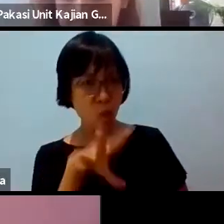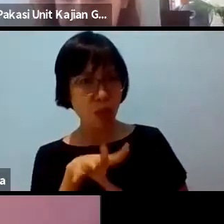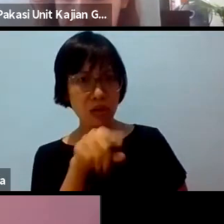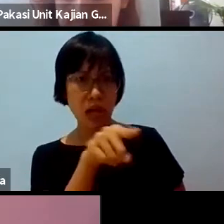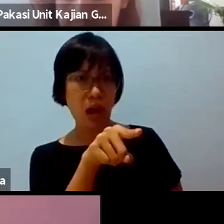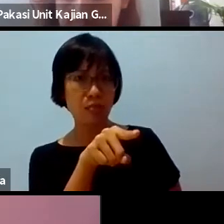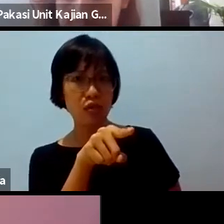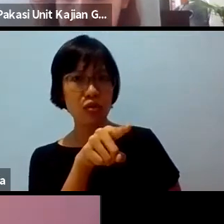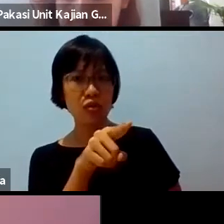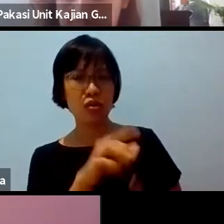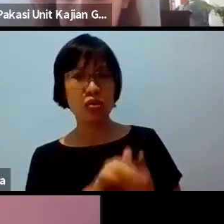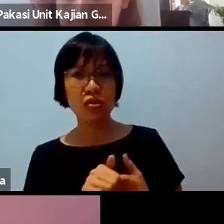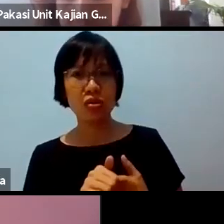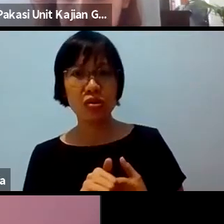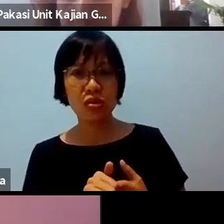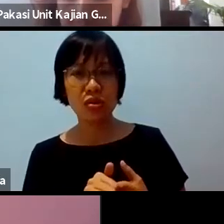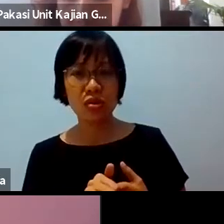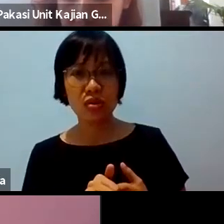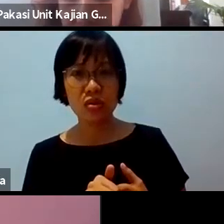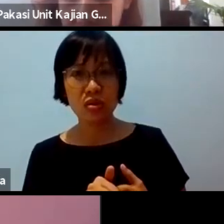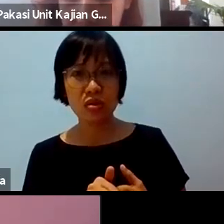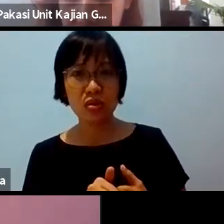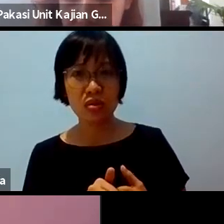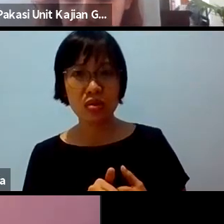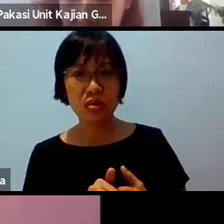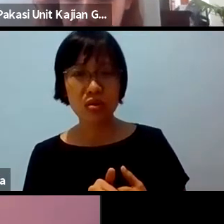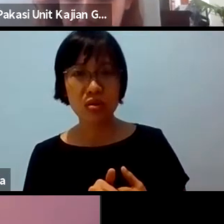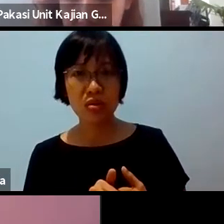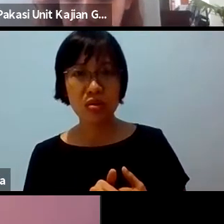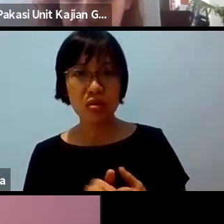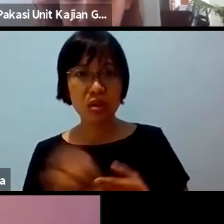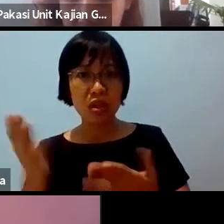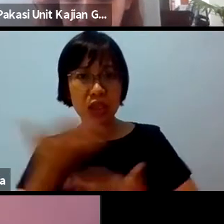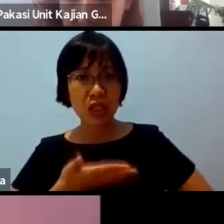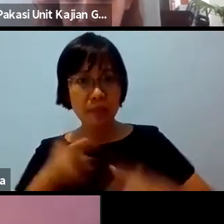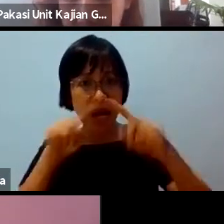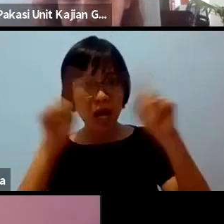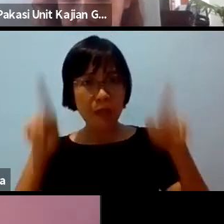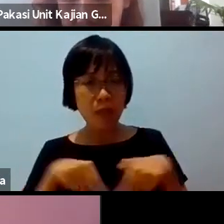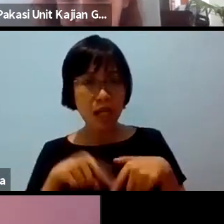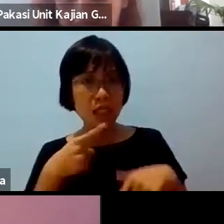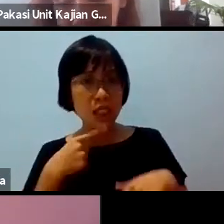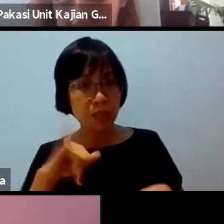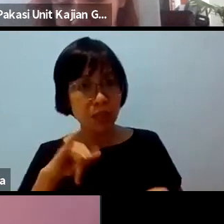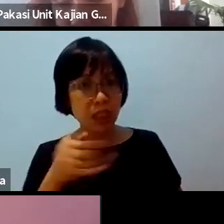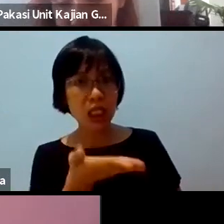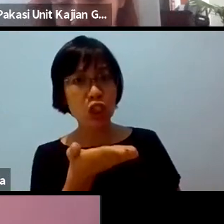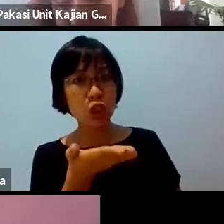meminta kemudian dibombardir dengan gambar-gambar seperti itu. Oleh sebab itu memang